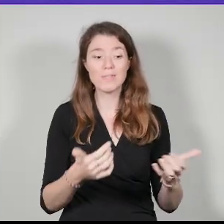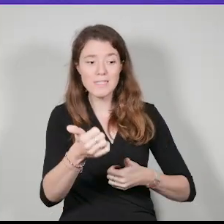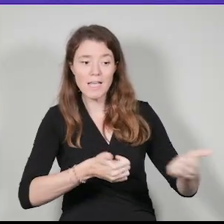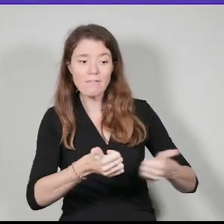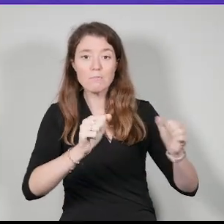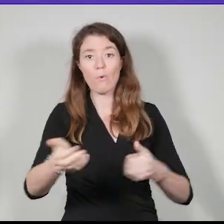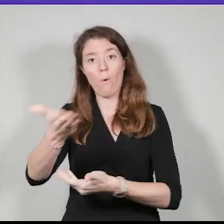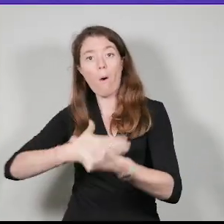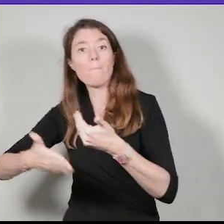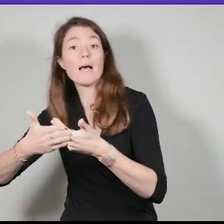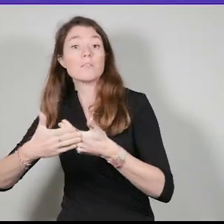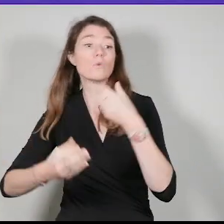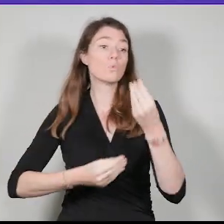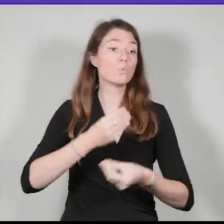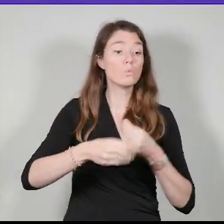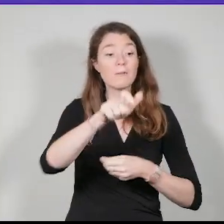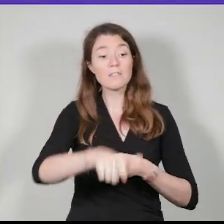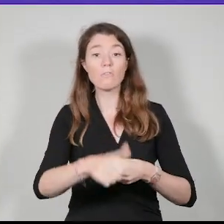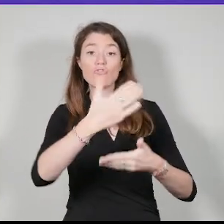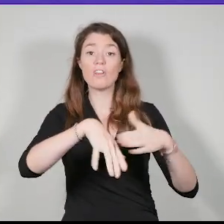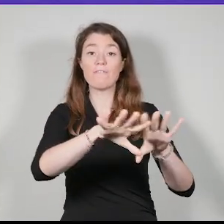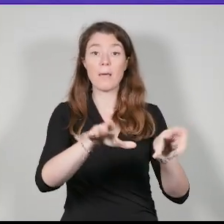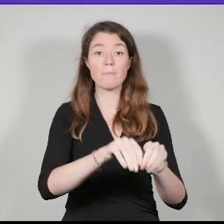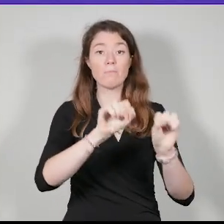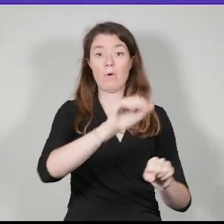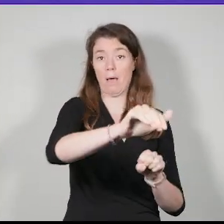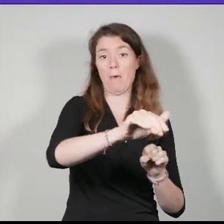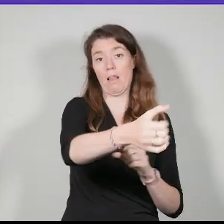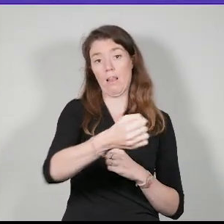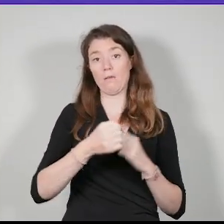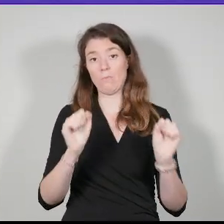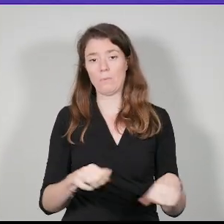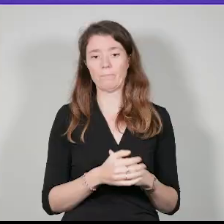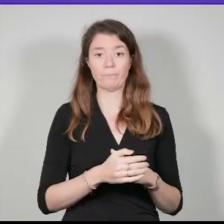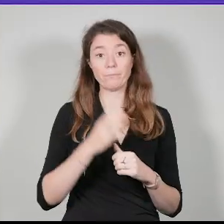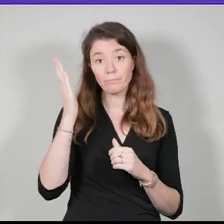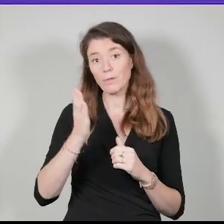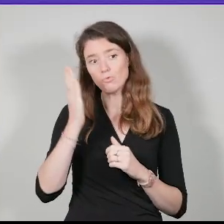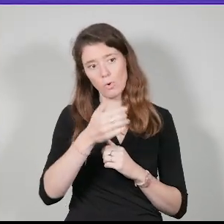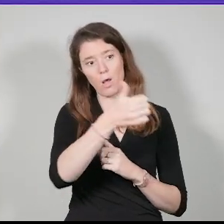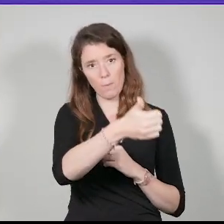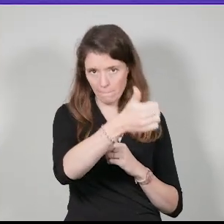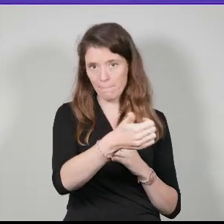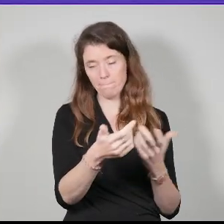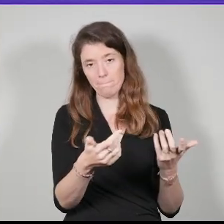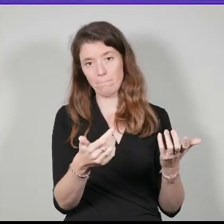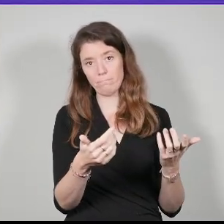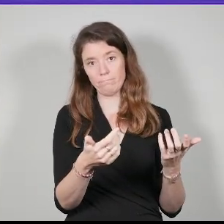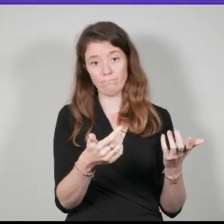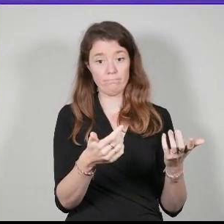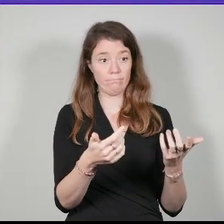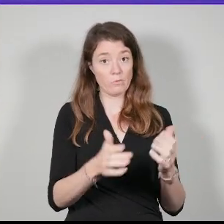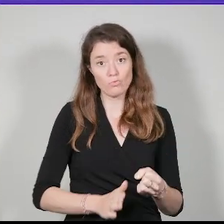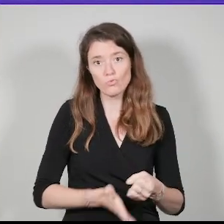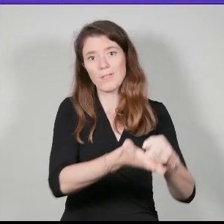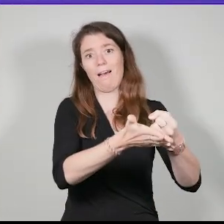à, ou des membres de la famille qui pourraient être mobilisés. Donc il y aurait besoin de nouveau, elles aussi, d'un type de